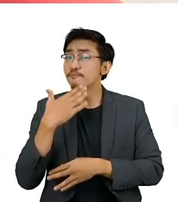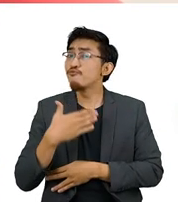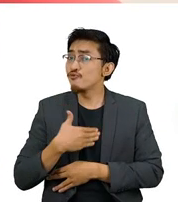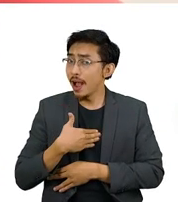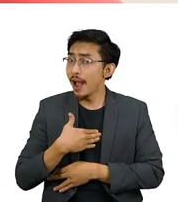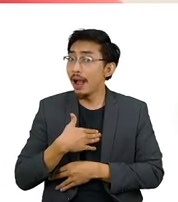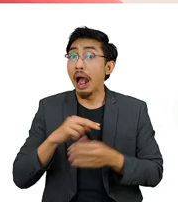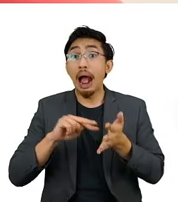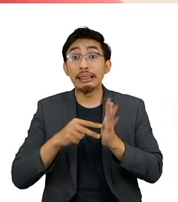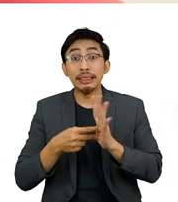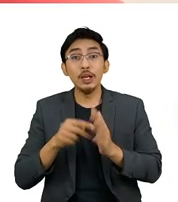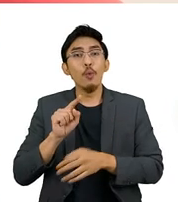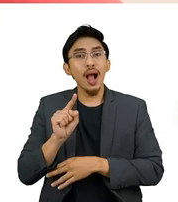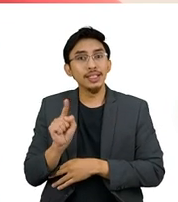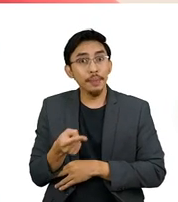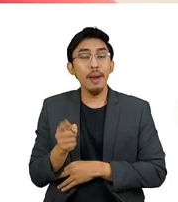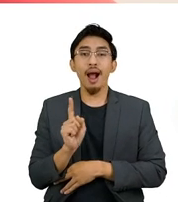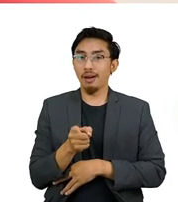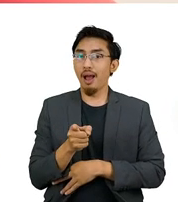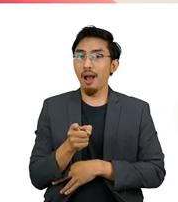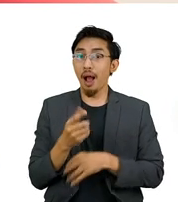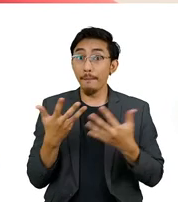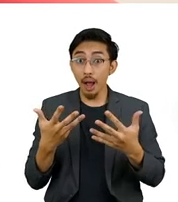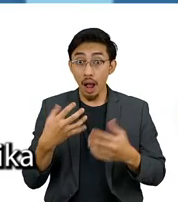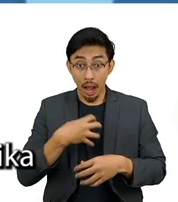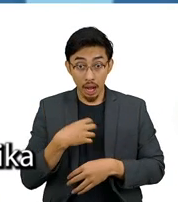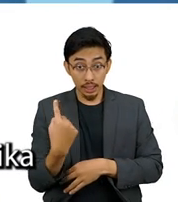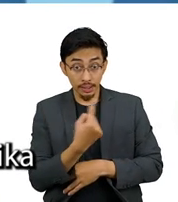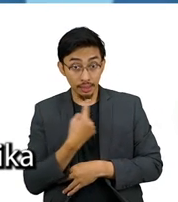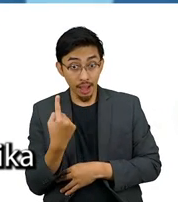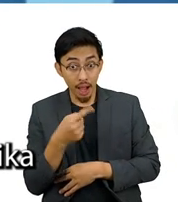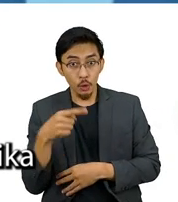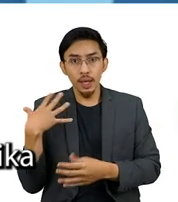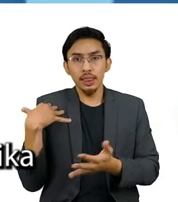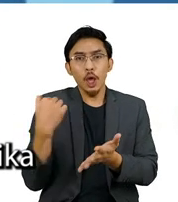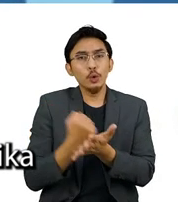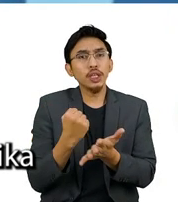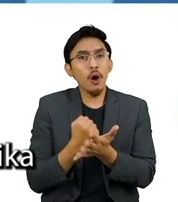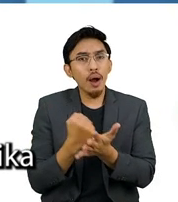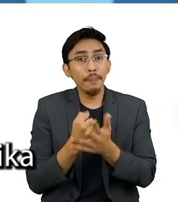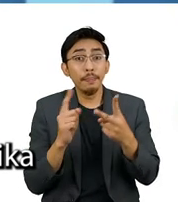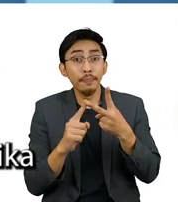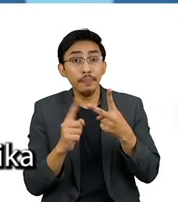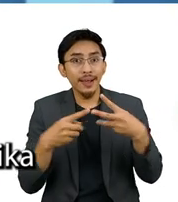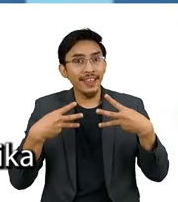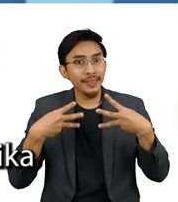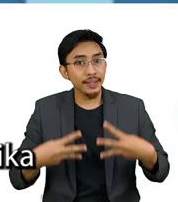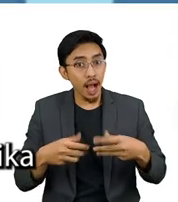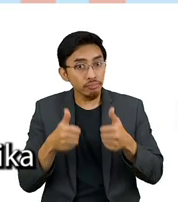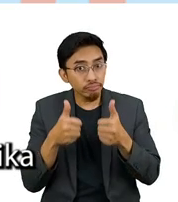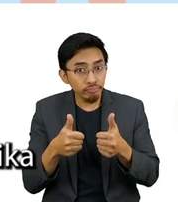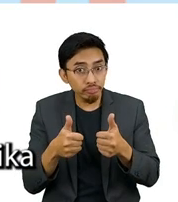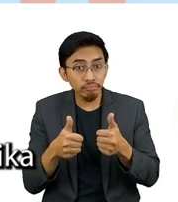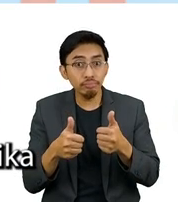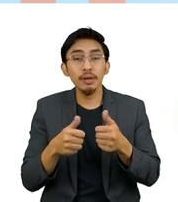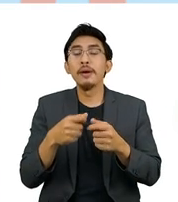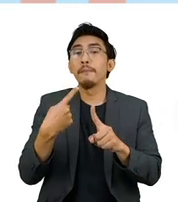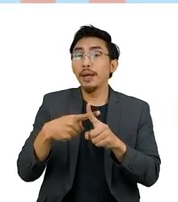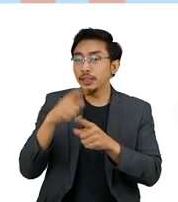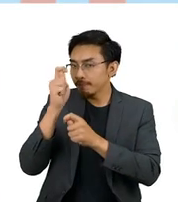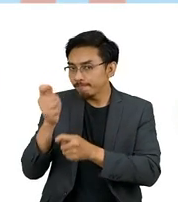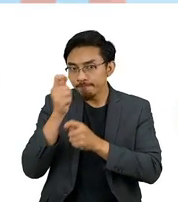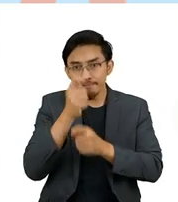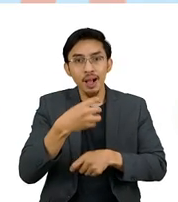memiliki hak-hak digital tentu memiliki kewajiban juga yakni melaksanakan hak kita dengan bertanggung jawab dan beretika